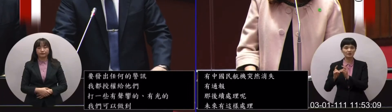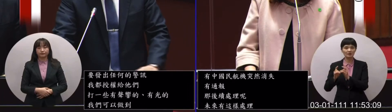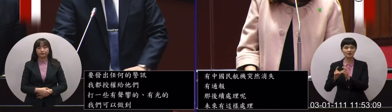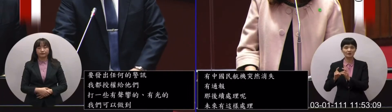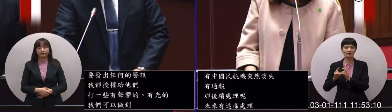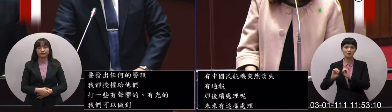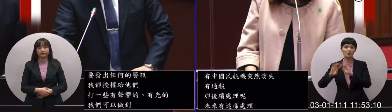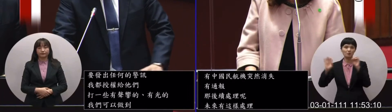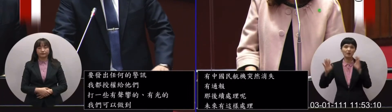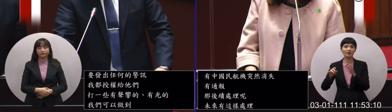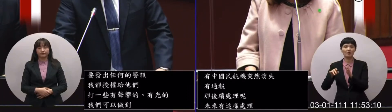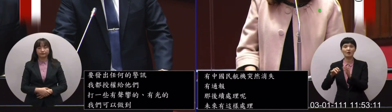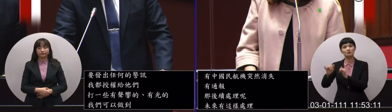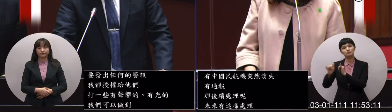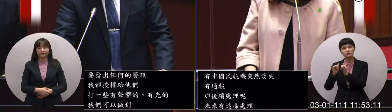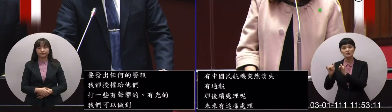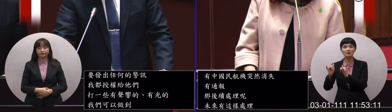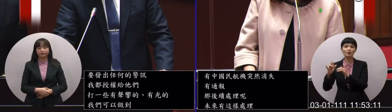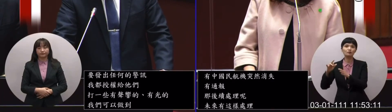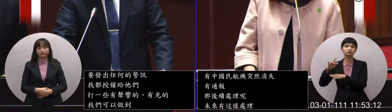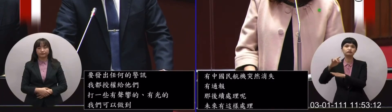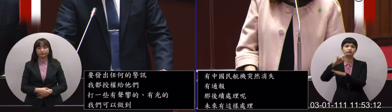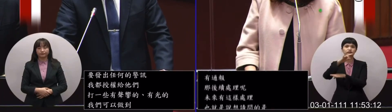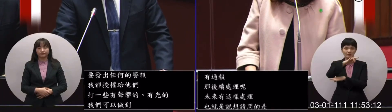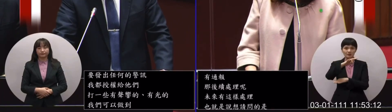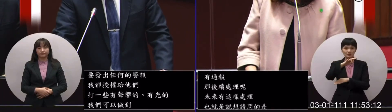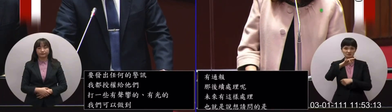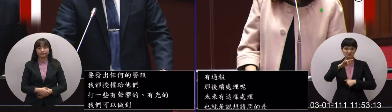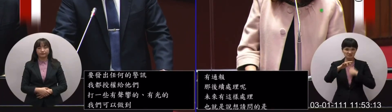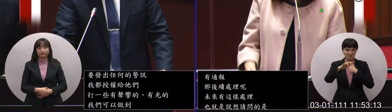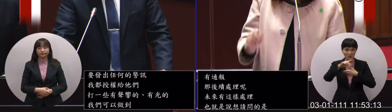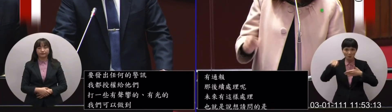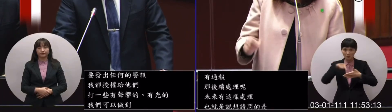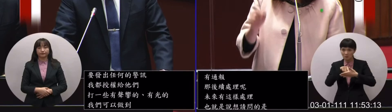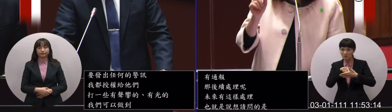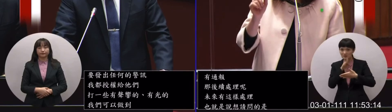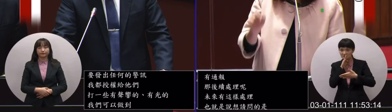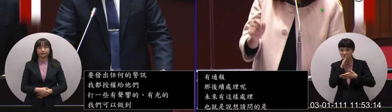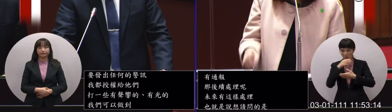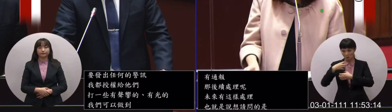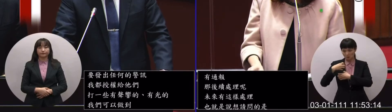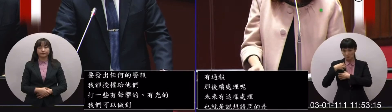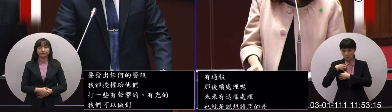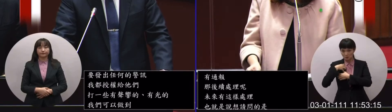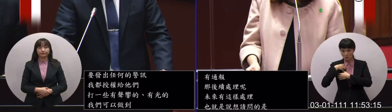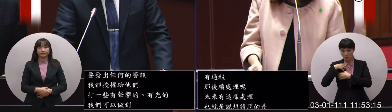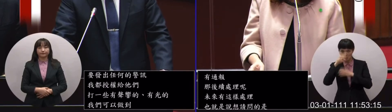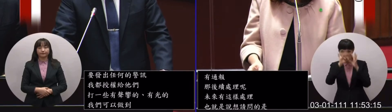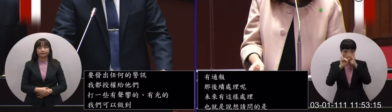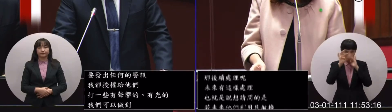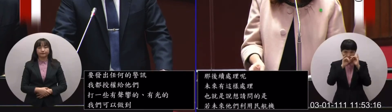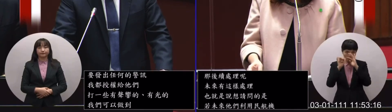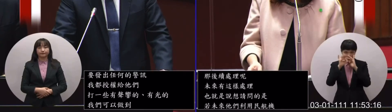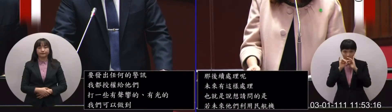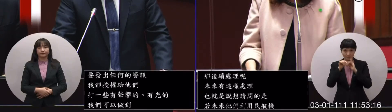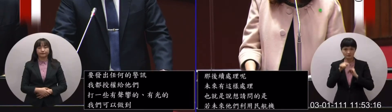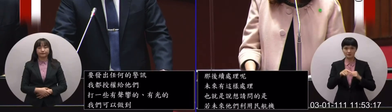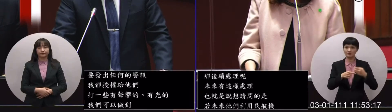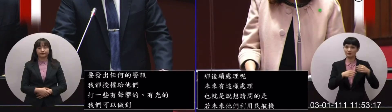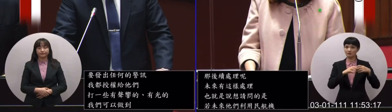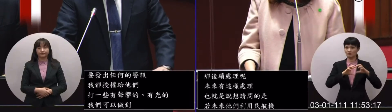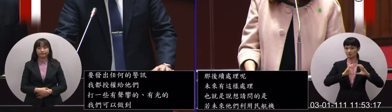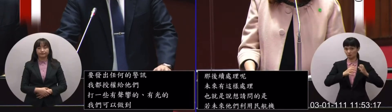军事侦测的时候，那我们国防部这边的警示以及立刻处理的程序，你们建立的怎么